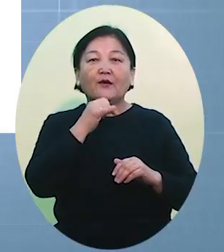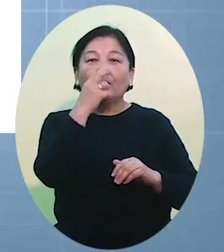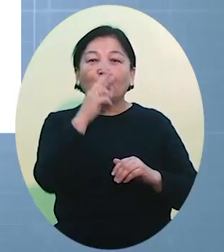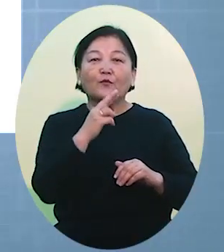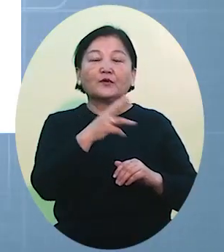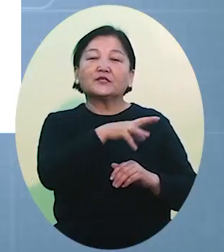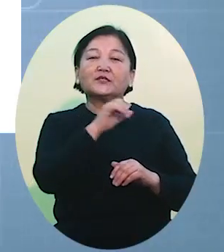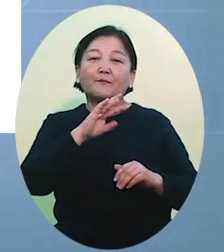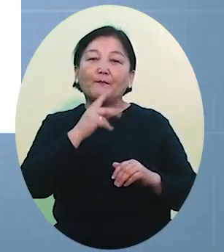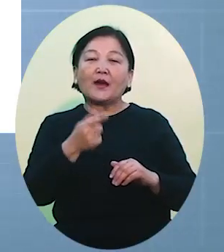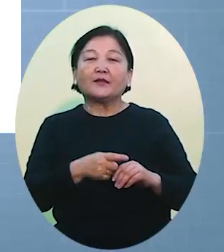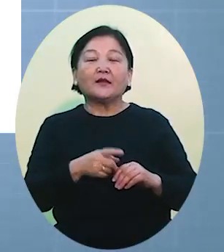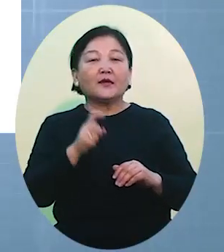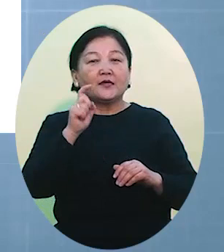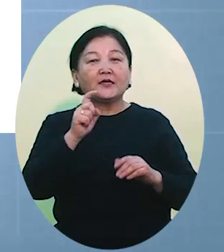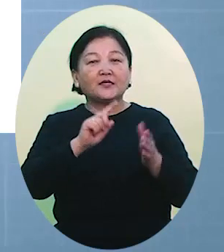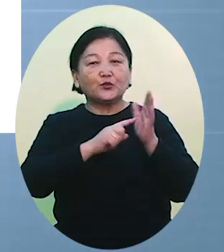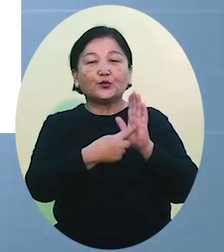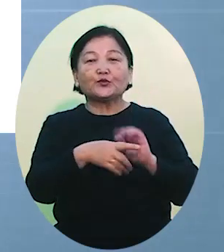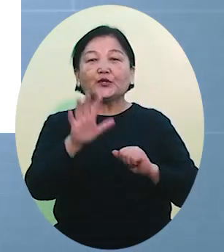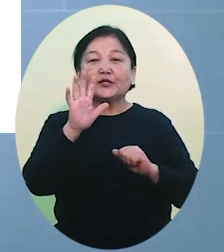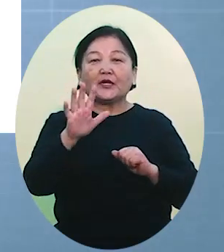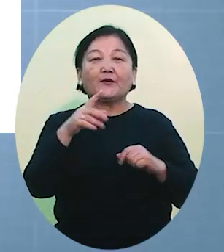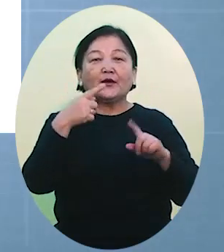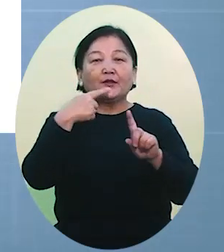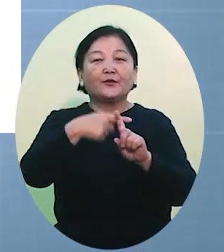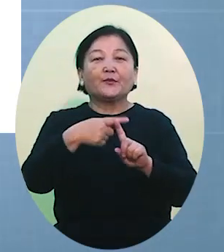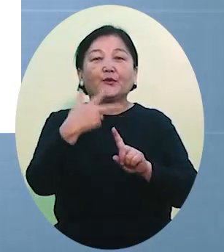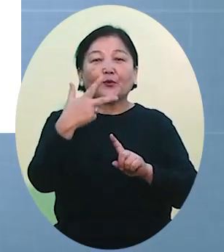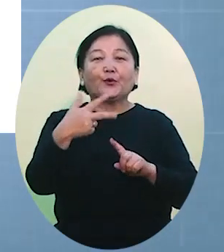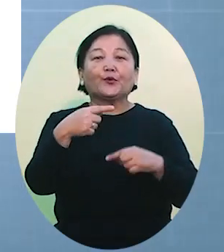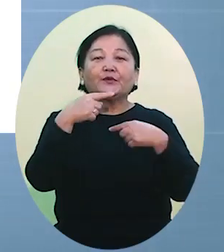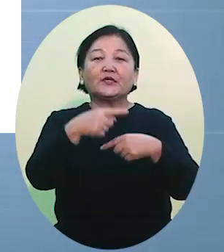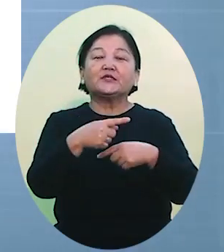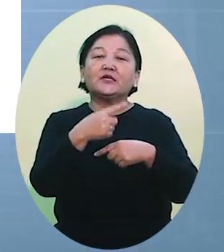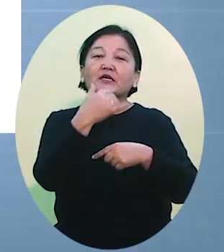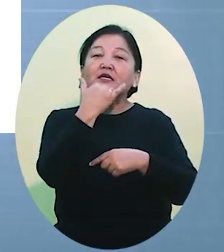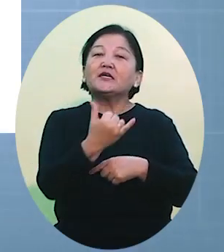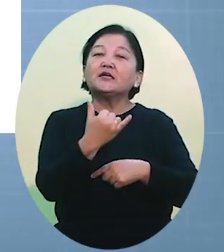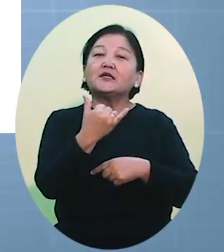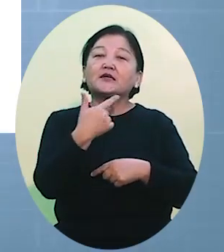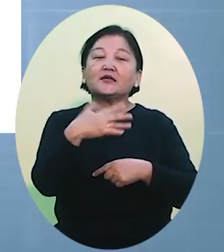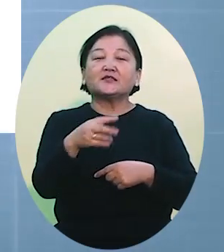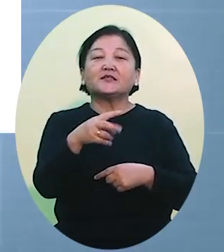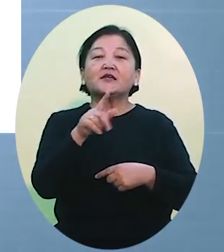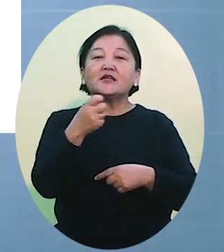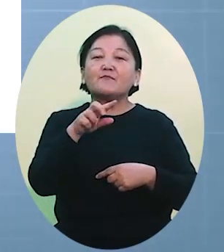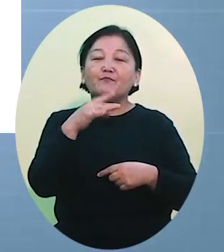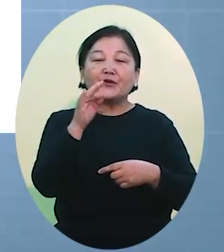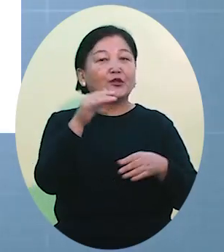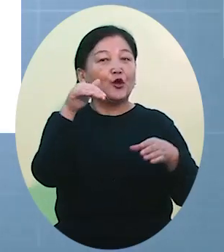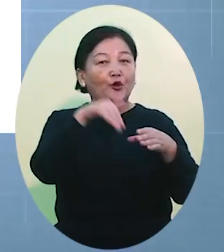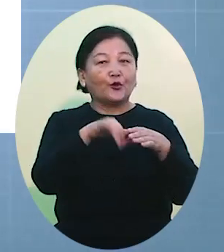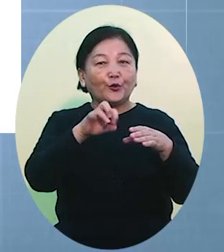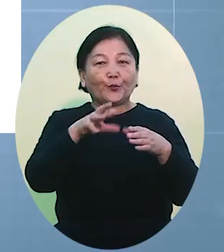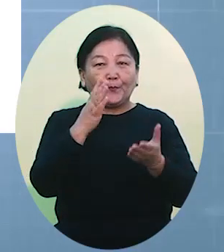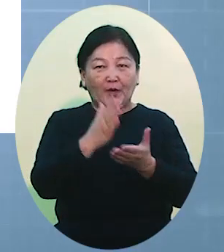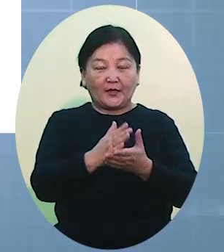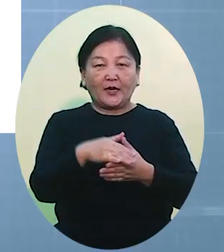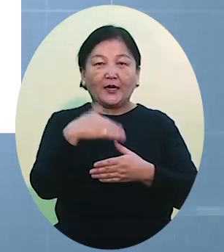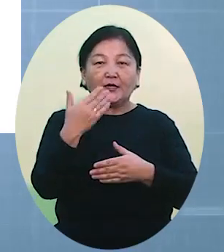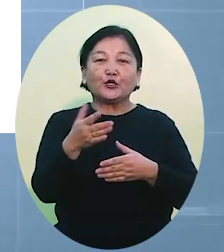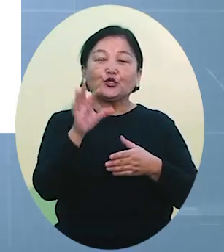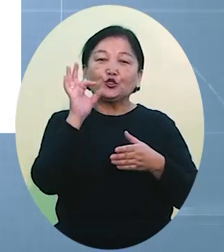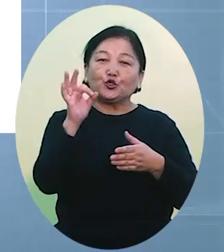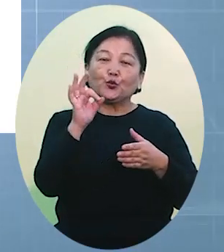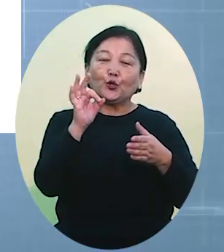үржих нь 5, нэмэх нь 3, тэнцүү y гэсэн хэлбэрт очих юм байна. За энэ хэлбэрийг бид нар зөв хэлбэрт оруулж үчих юм